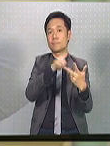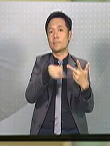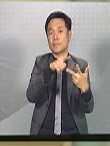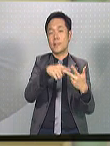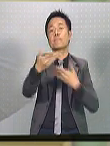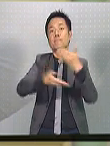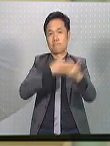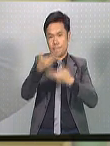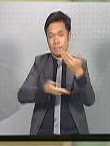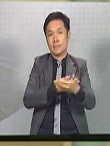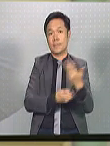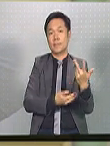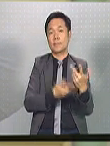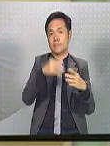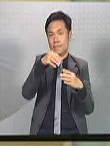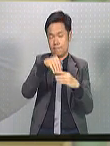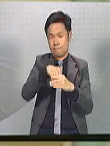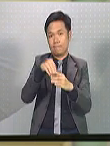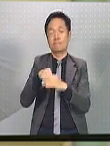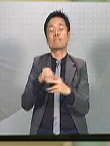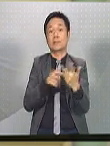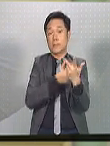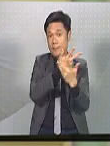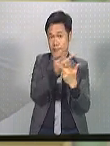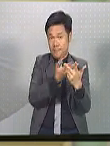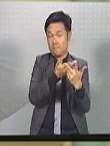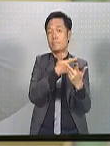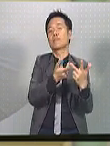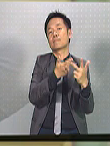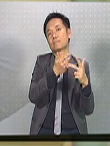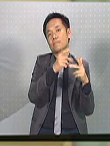perdagangan dalam negeri dan hal ehwal pengguna